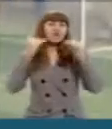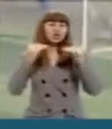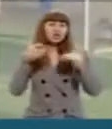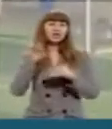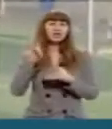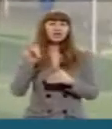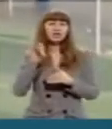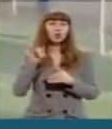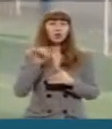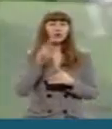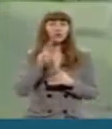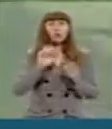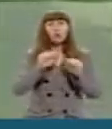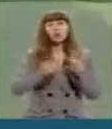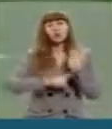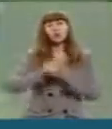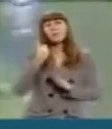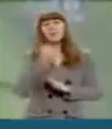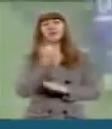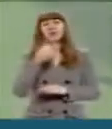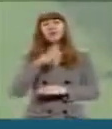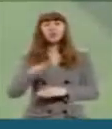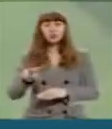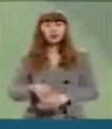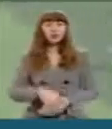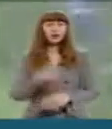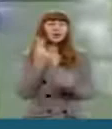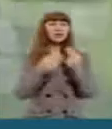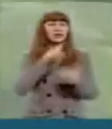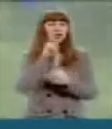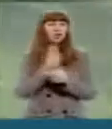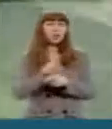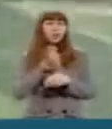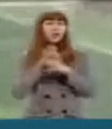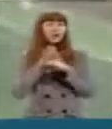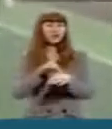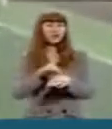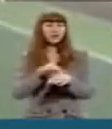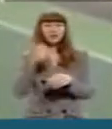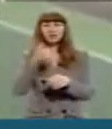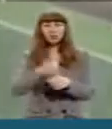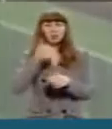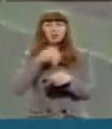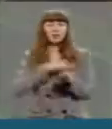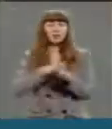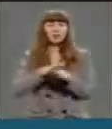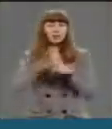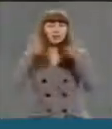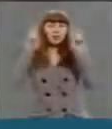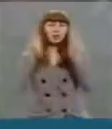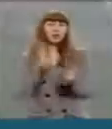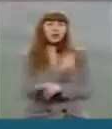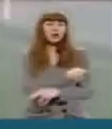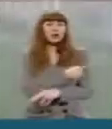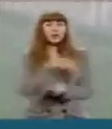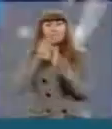қайта бастауы мүмкін. Әрине, матчтар барлық санитарлық нормаларды қатаң сақтай отырып және көрерменсіз өтуі тиіс. 1-ші тамыздан Қазақстан Республикасының